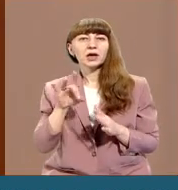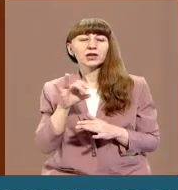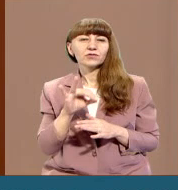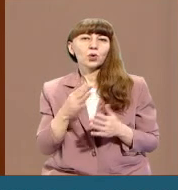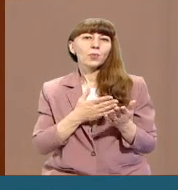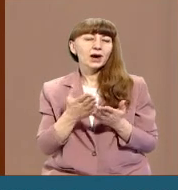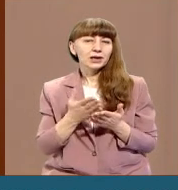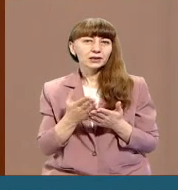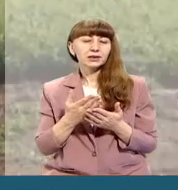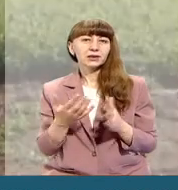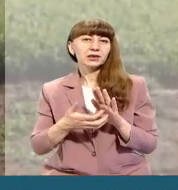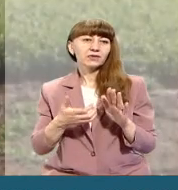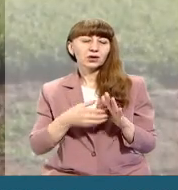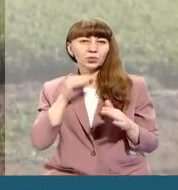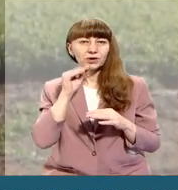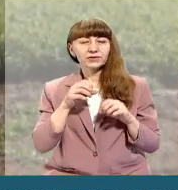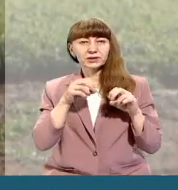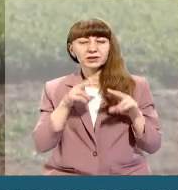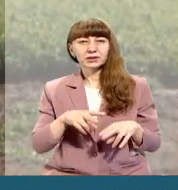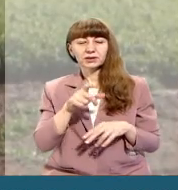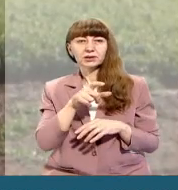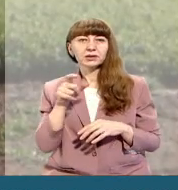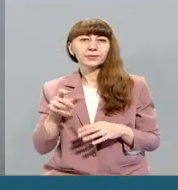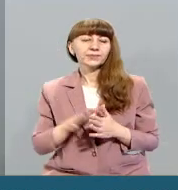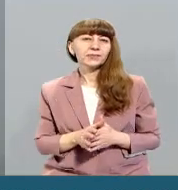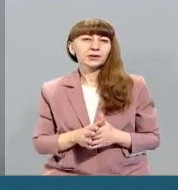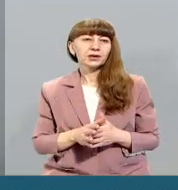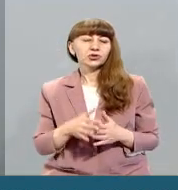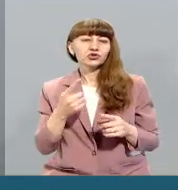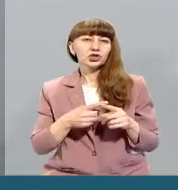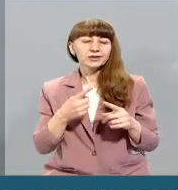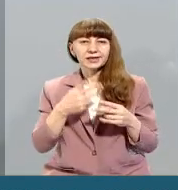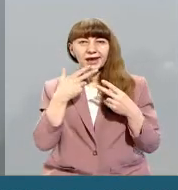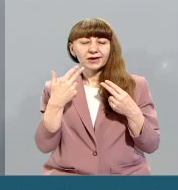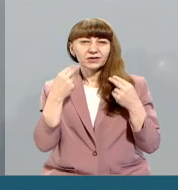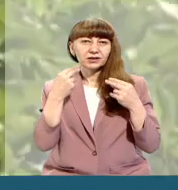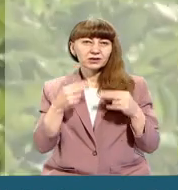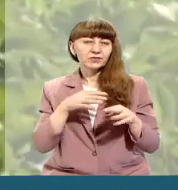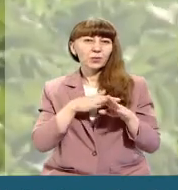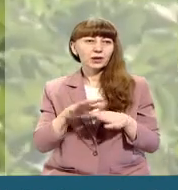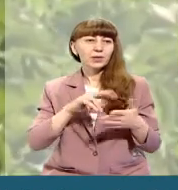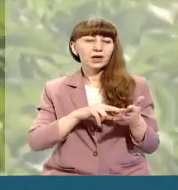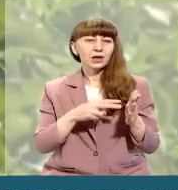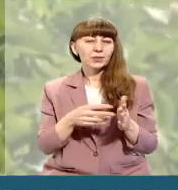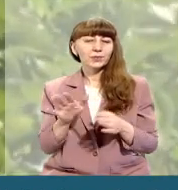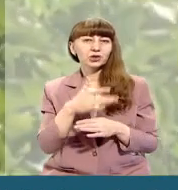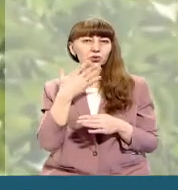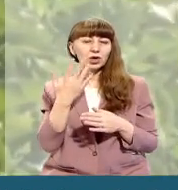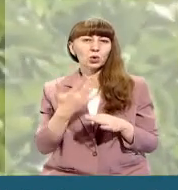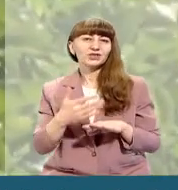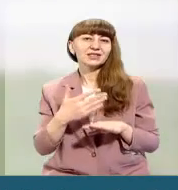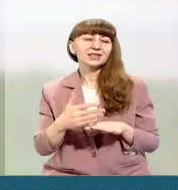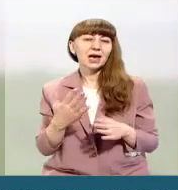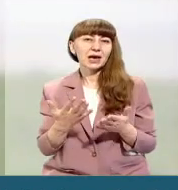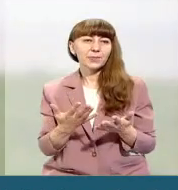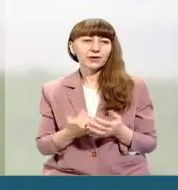дефицита квалифицированных кадров и оттока технических специалистов частичной неэффективности реализации проектов в рамках международных займов